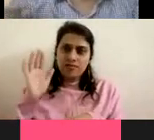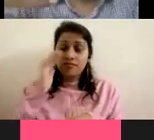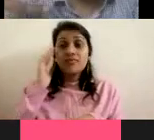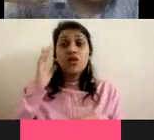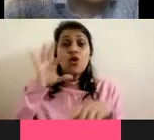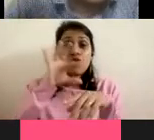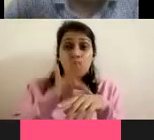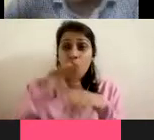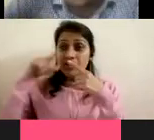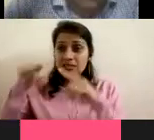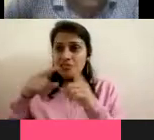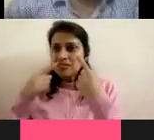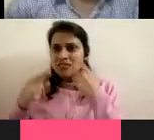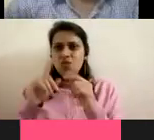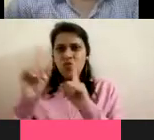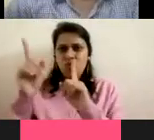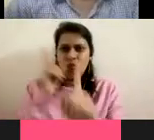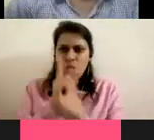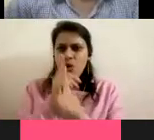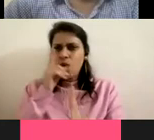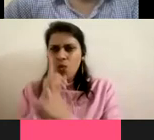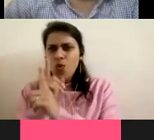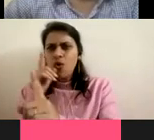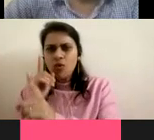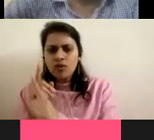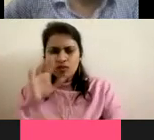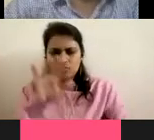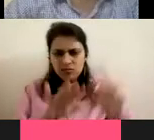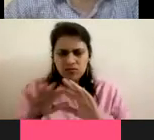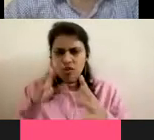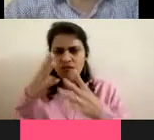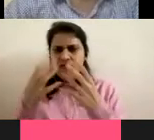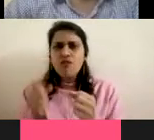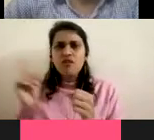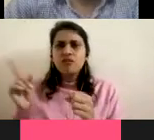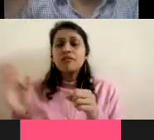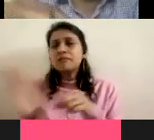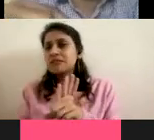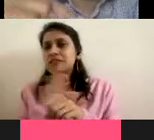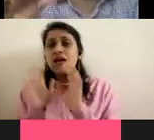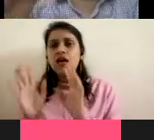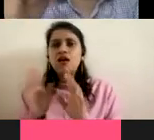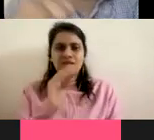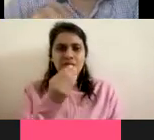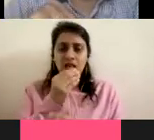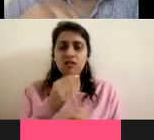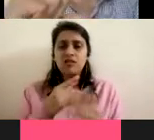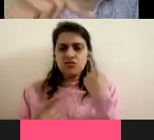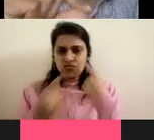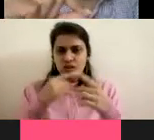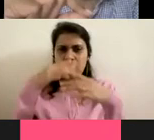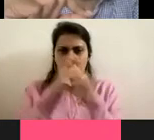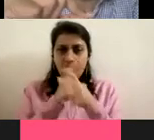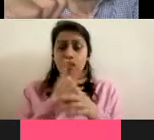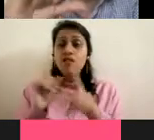है वो हर पेशेंट को फर्स्ट ऑफ ऑल पहले इतना जल्दी डिटेक्ट नहीं कर पाते हैं दूसरा उनको भी काम आ जाता है ये पहला स्क्रीनिंग यदि ब्लाइंड